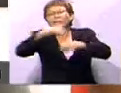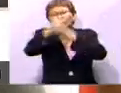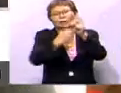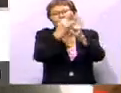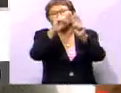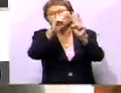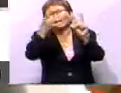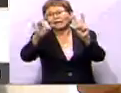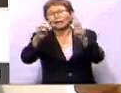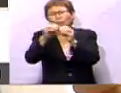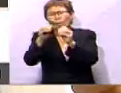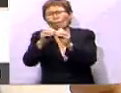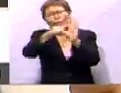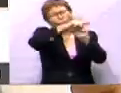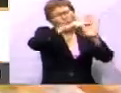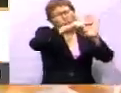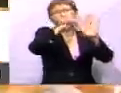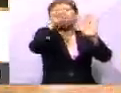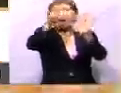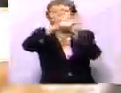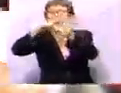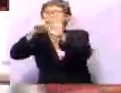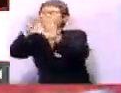2018 is to have more and more branded sellers.